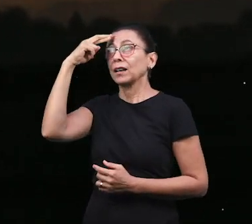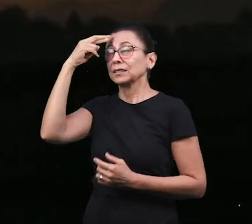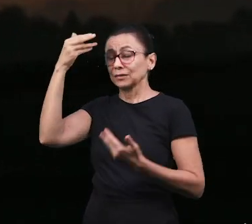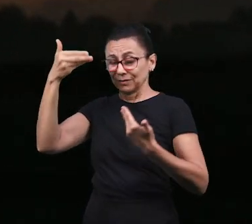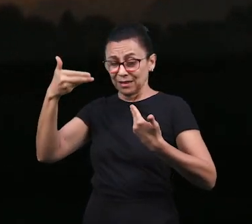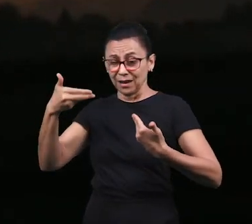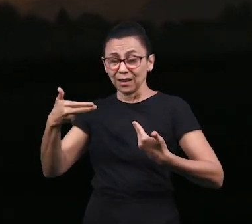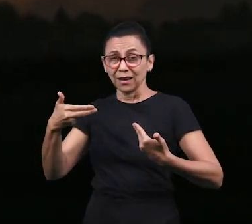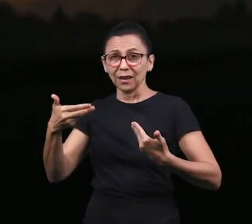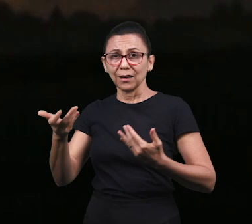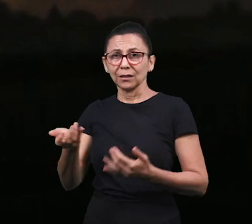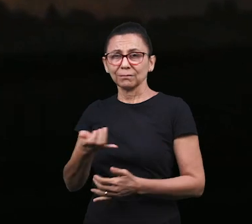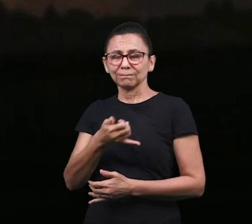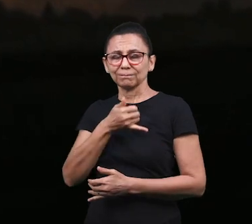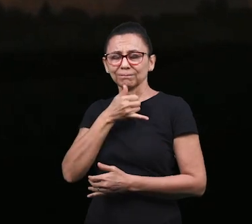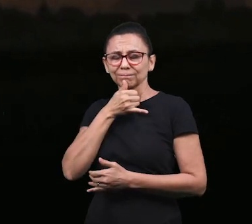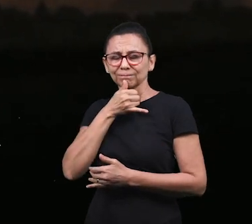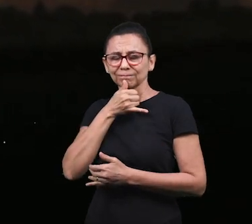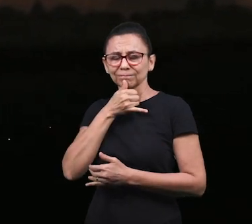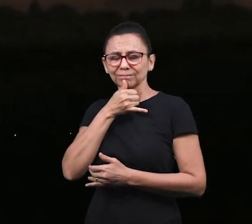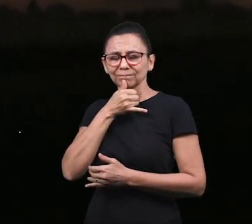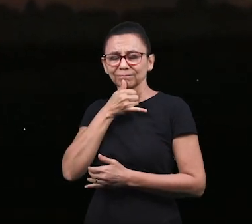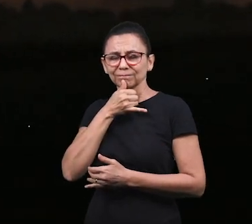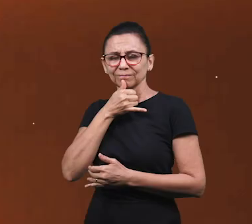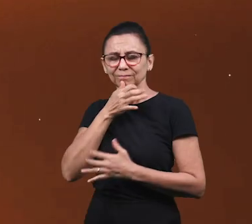sou feliz,